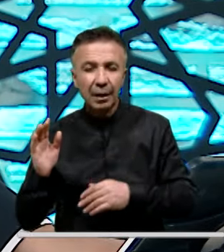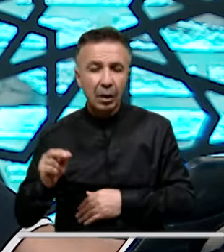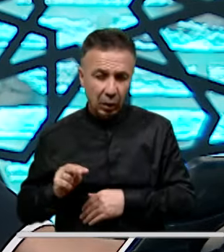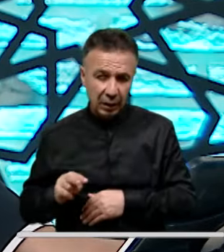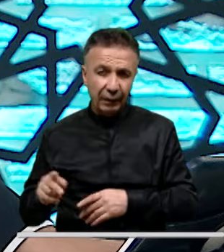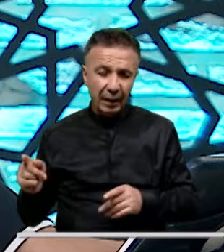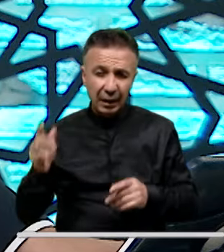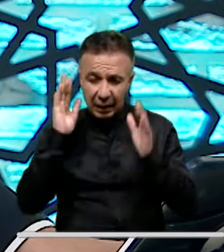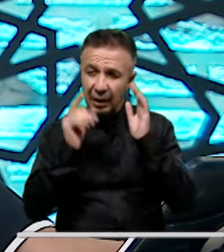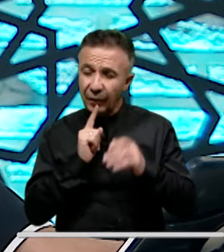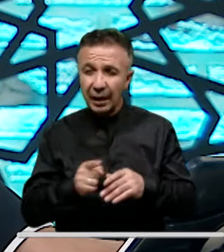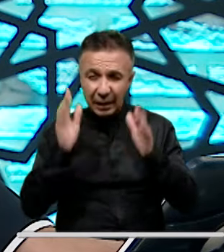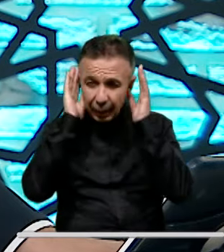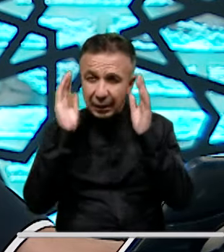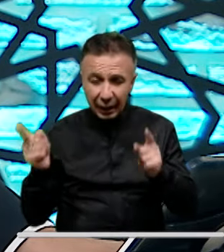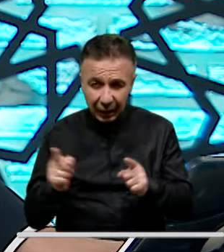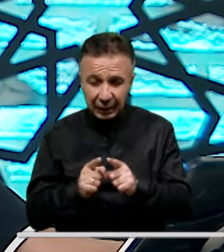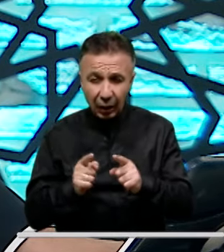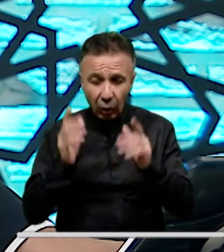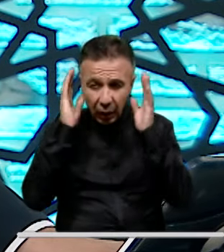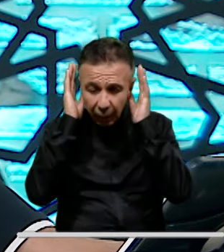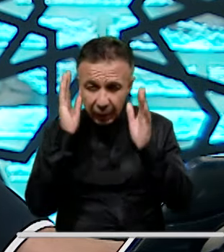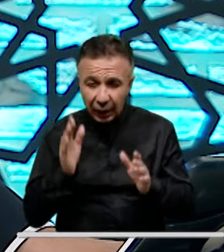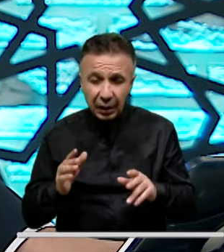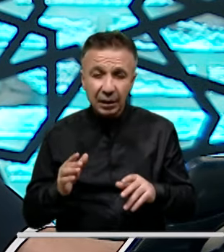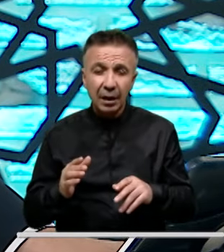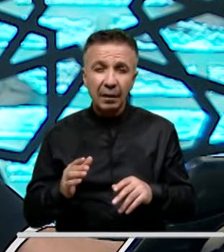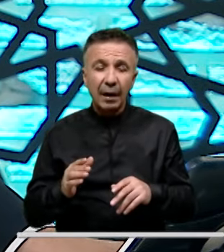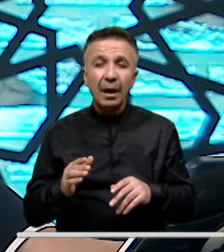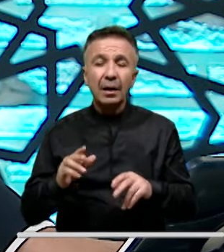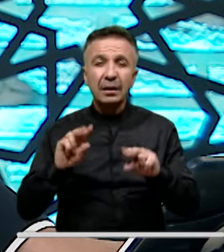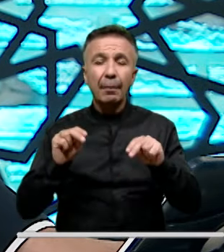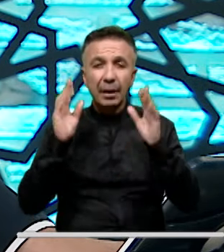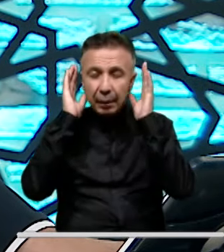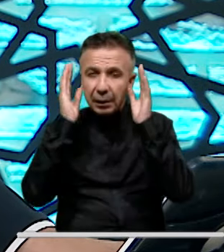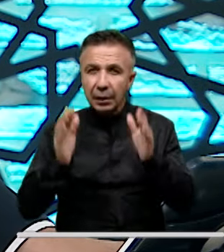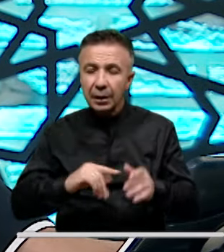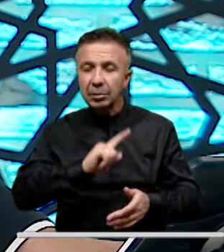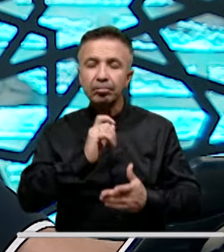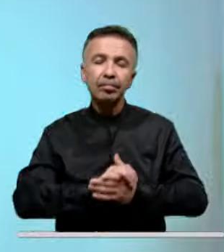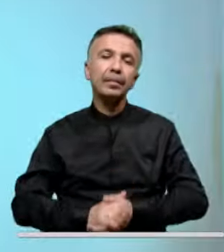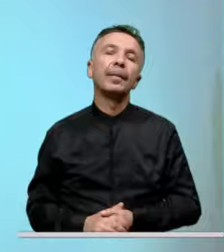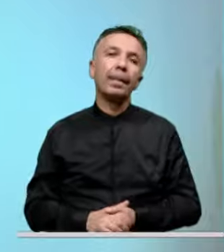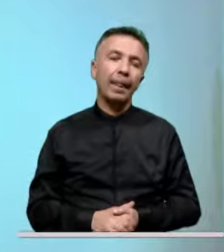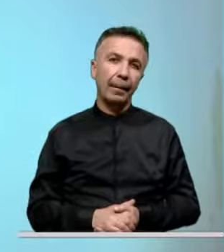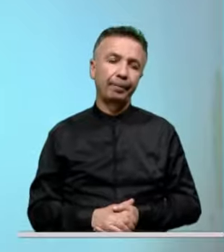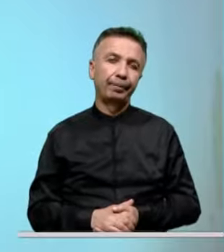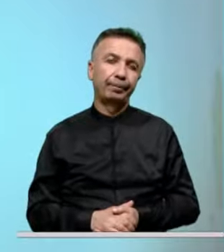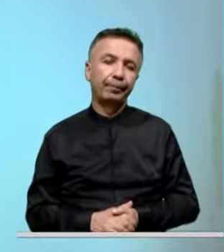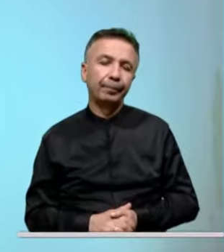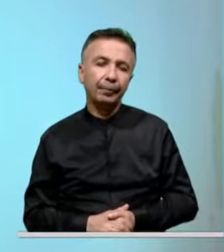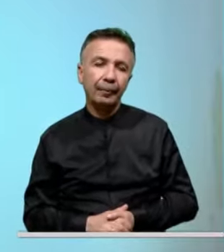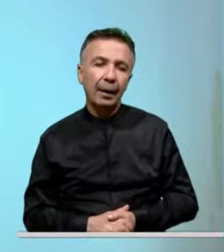mı kılacağız yoksa mukim olarak mı, yani kısaltarak mı yoksa tam mı kılacağız? Bu konuyu hocama sorar mısınız demiş.